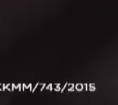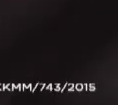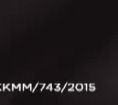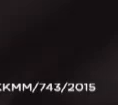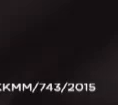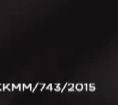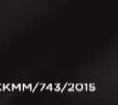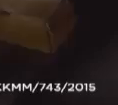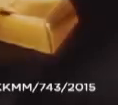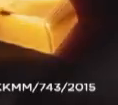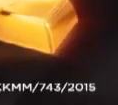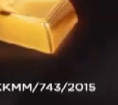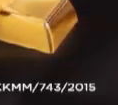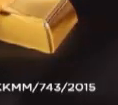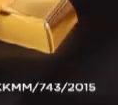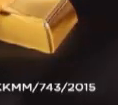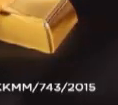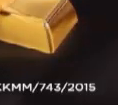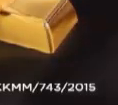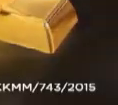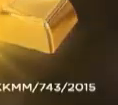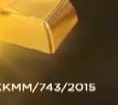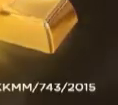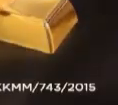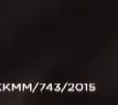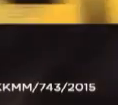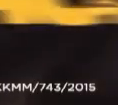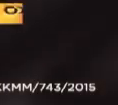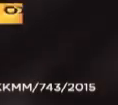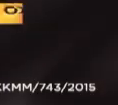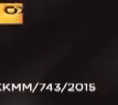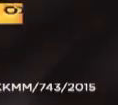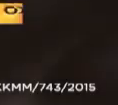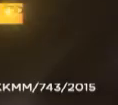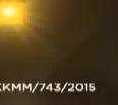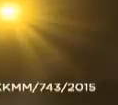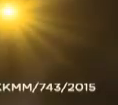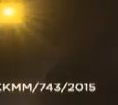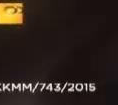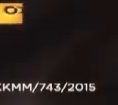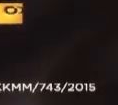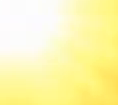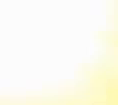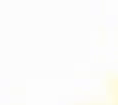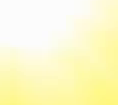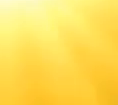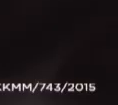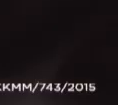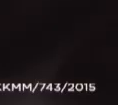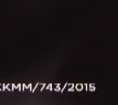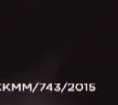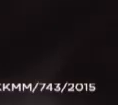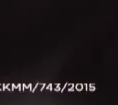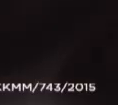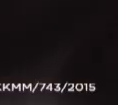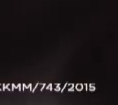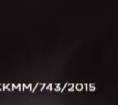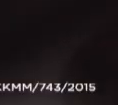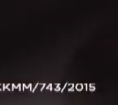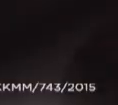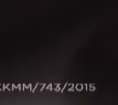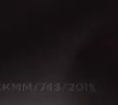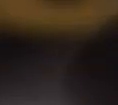Memperkenalkan akaun muamalat GoldEye. Dapatkan emas serendah RM10 untuk membina masa depan anda. Dan kami akan menyimpan emas